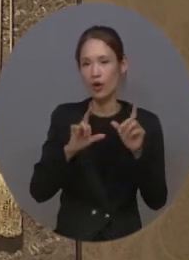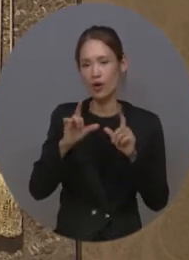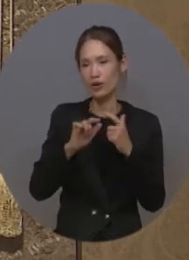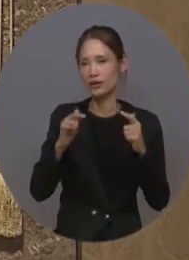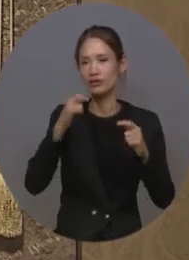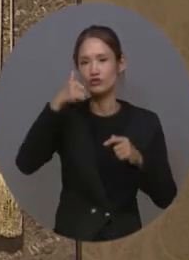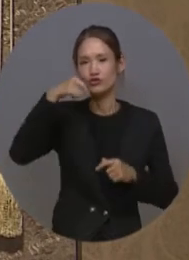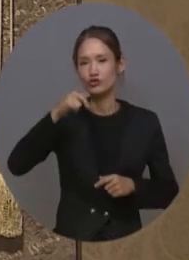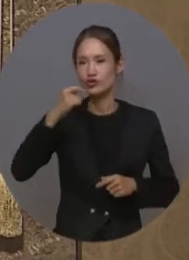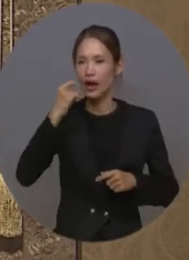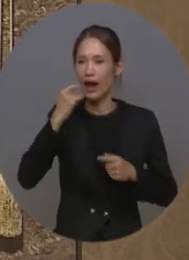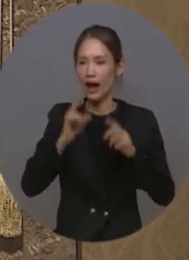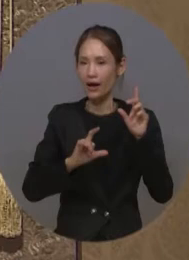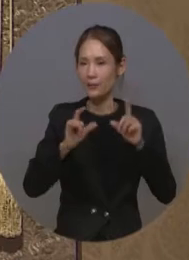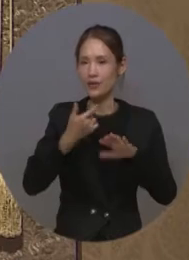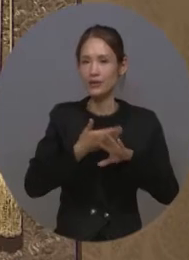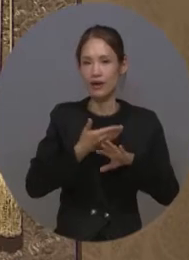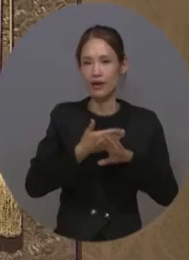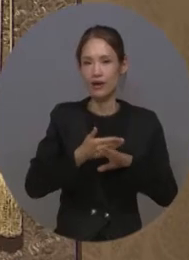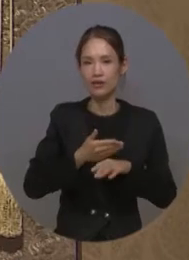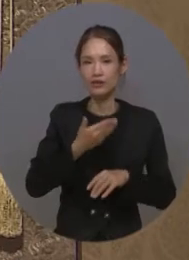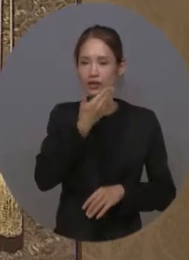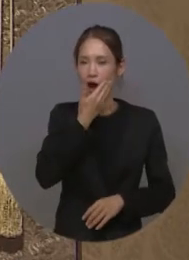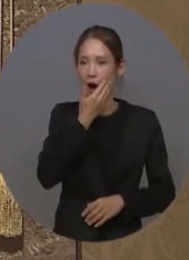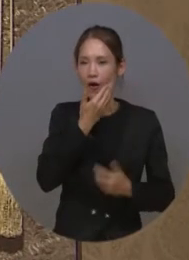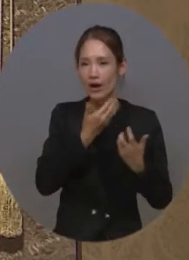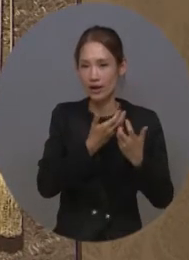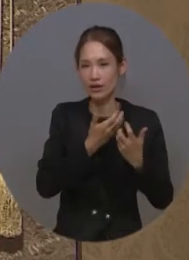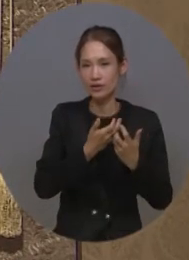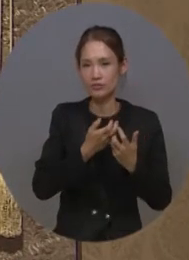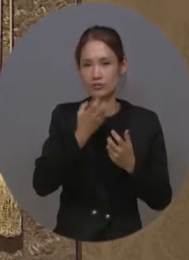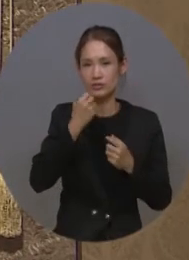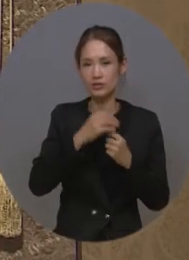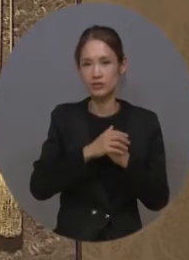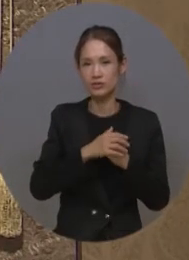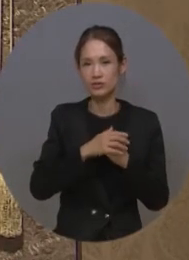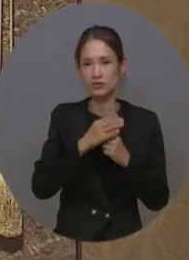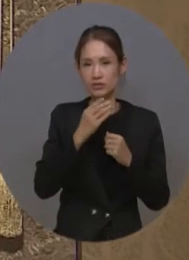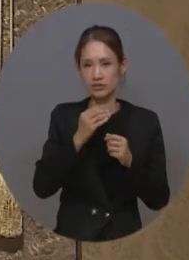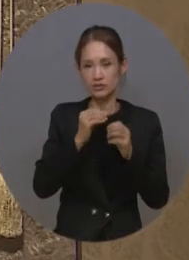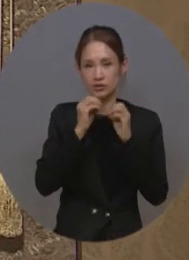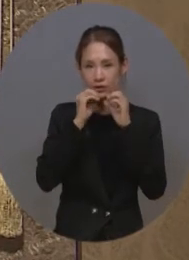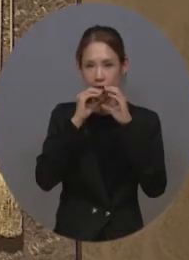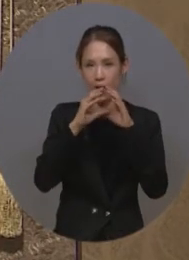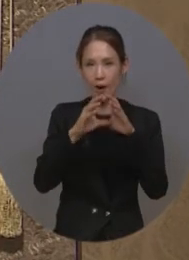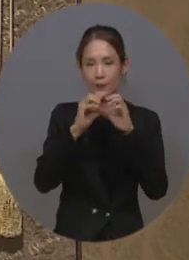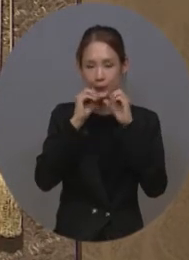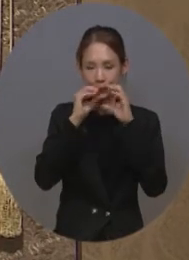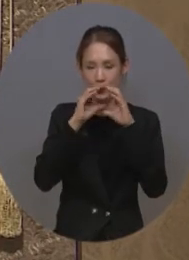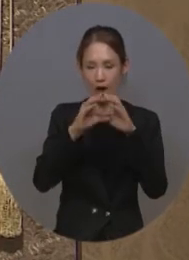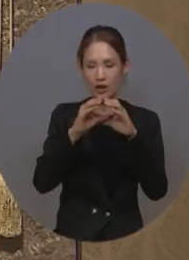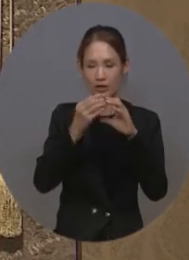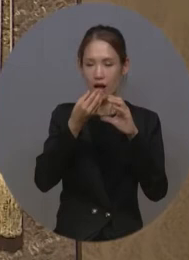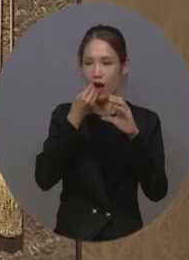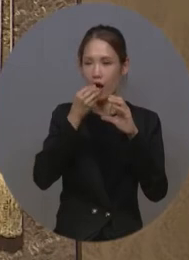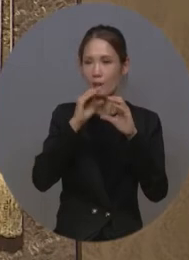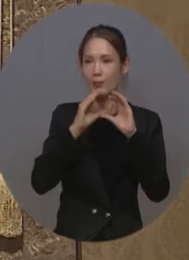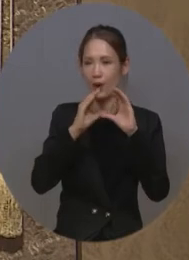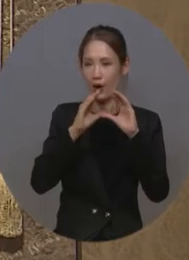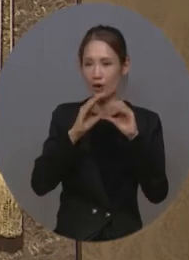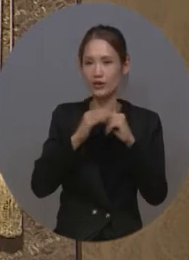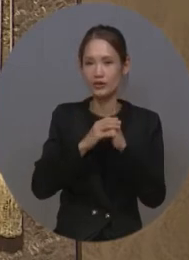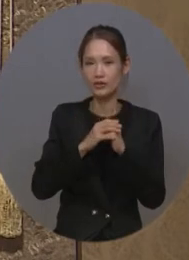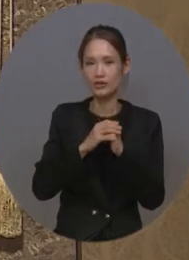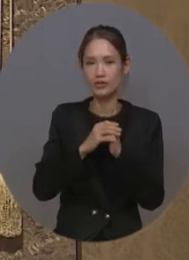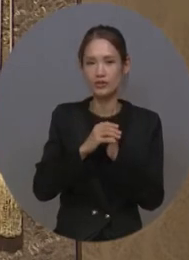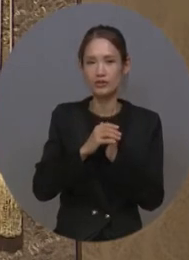엄마 젖의 영양 성분 얘기를 하잖아요. 근데 엄마 젖을 먹을 땐 여기서 밀어내면서 이렇게